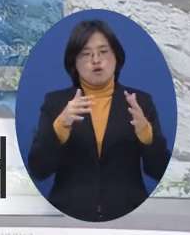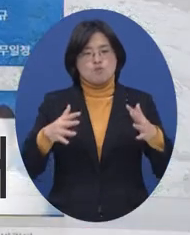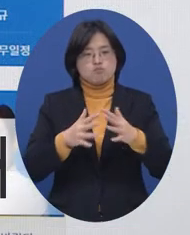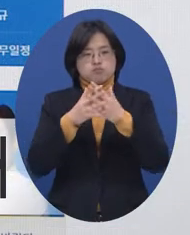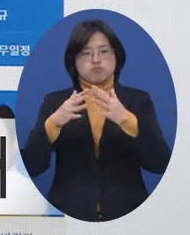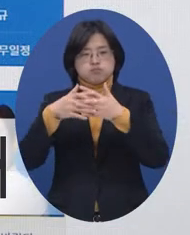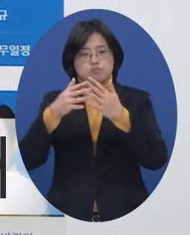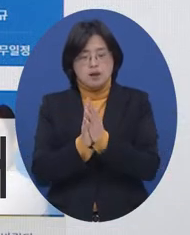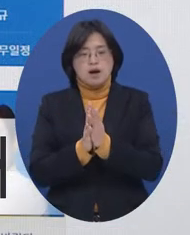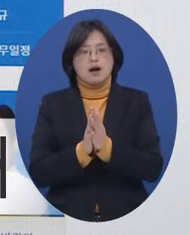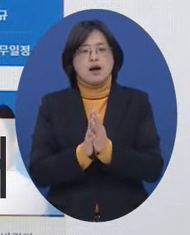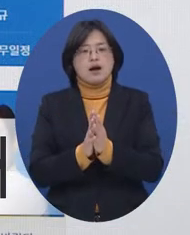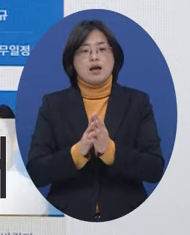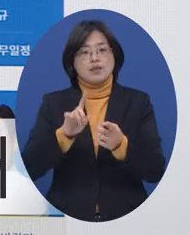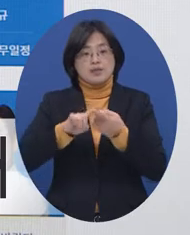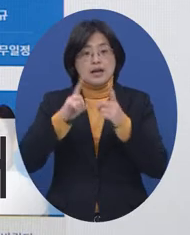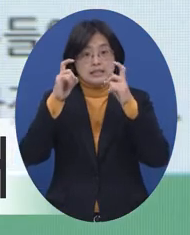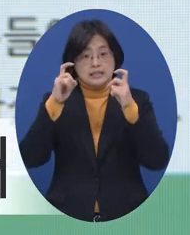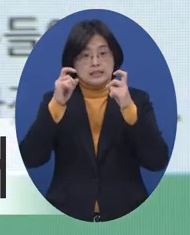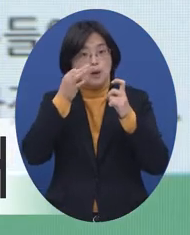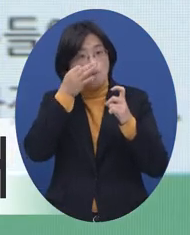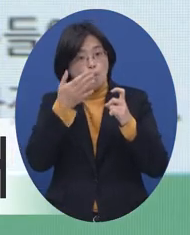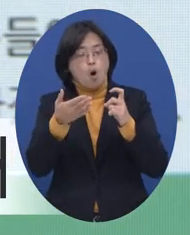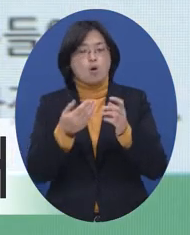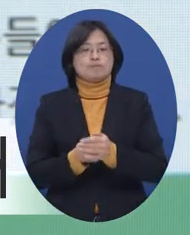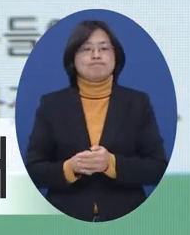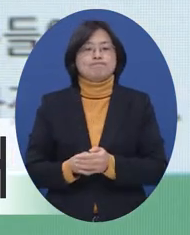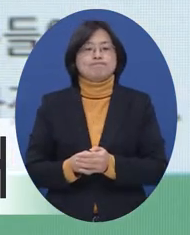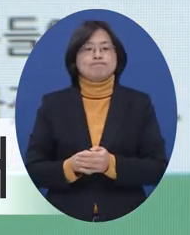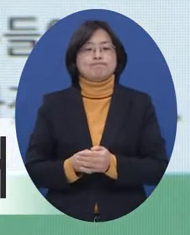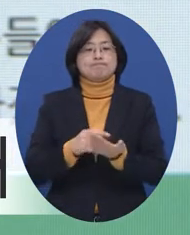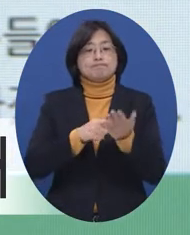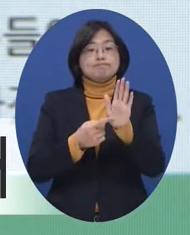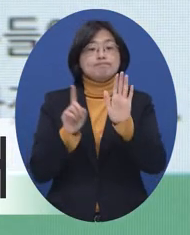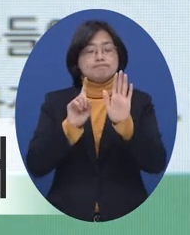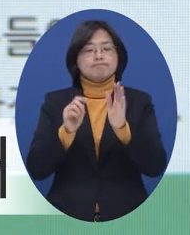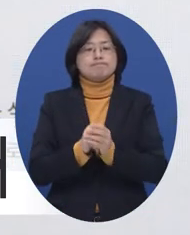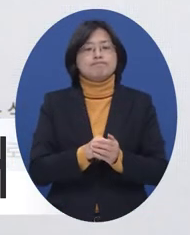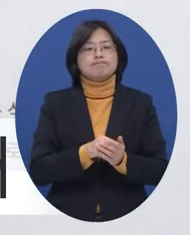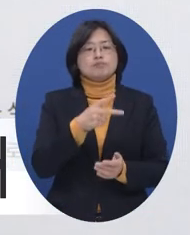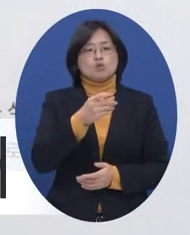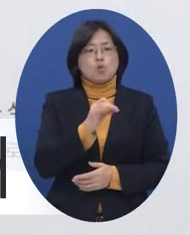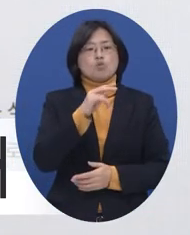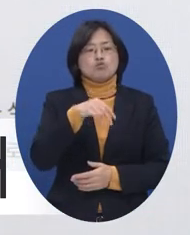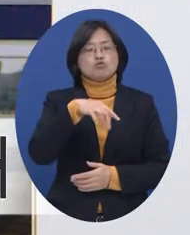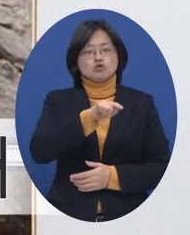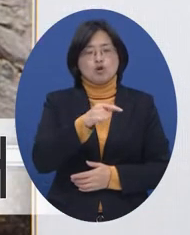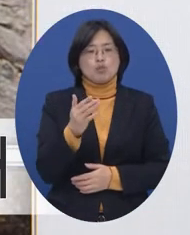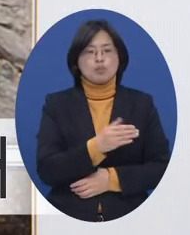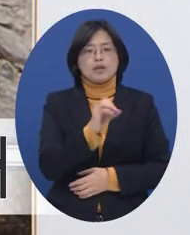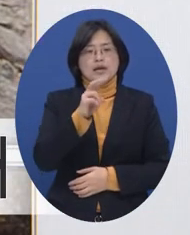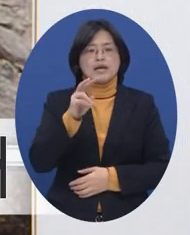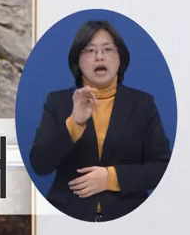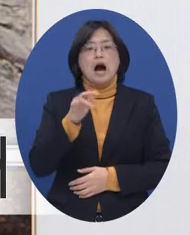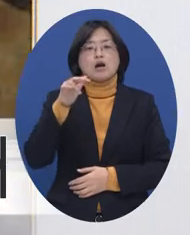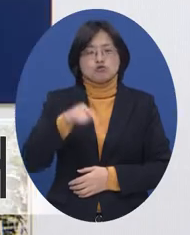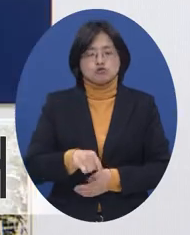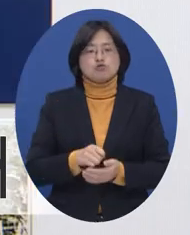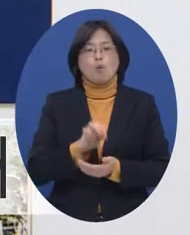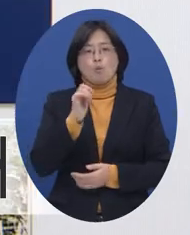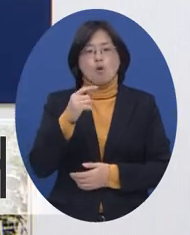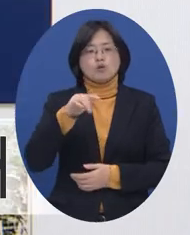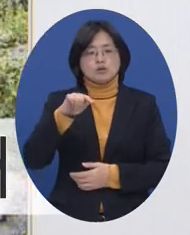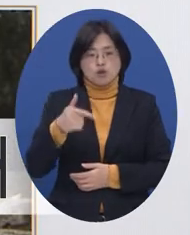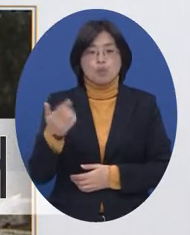경기도 홈페이지에 공개했습니다 공개된 곳은 동두천 왕관 계곡과 양주의 영유아 지 포천 백운계곡